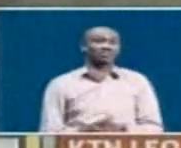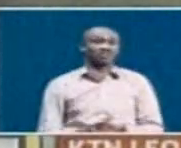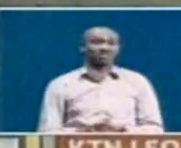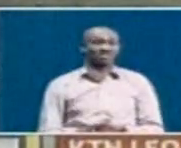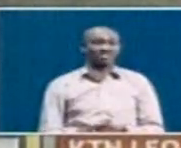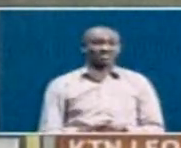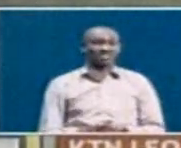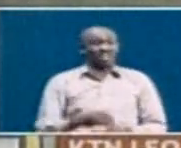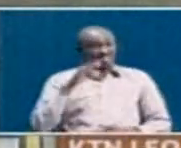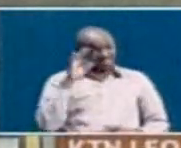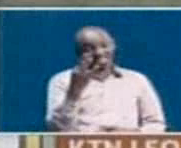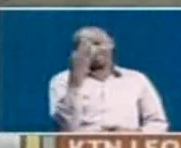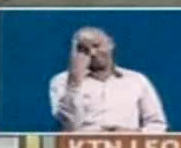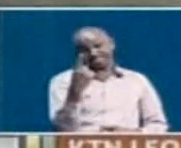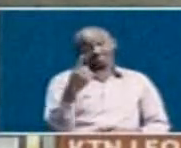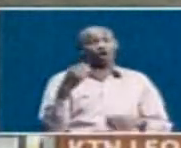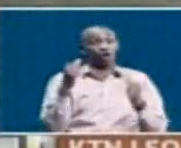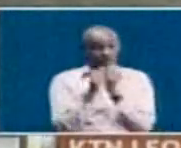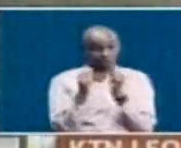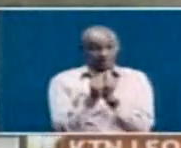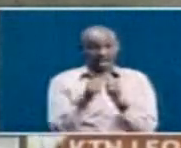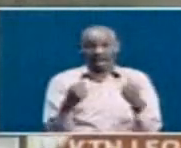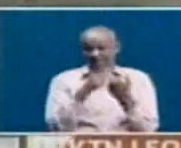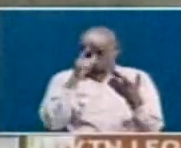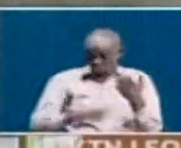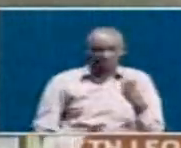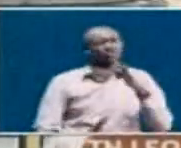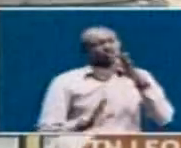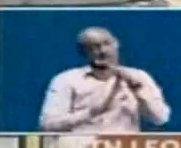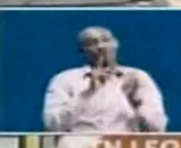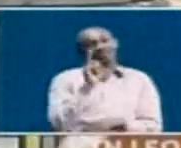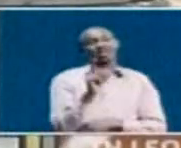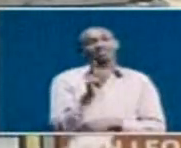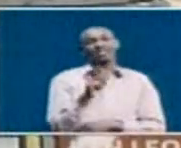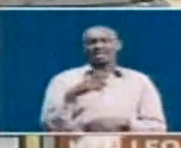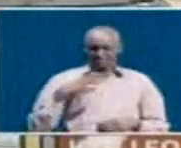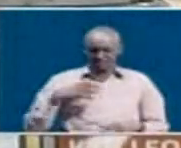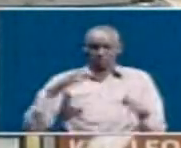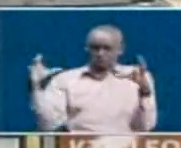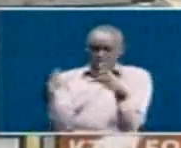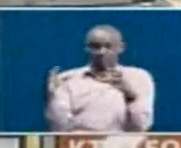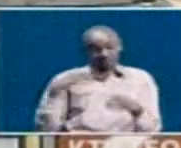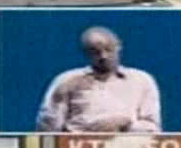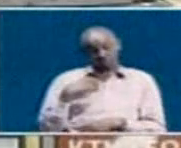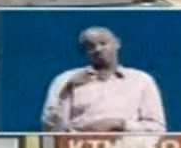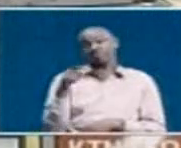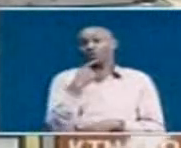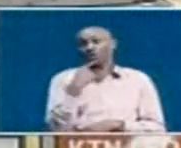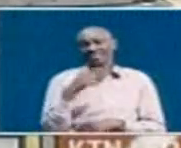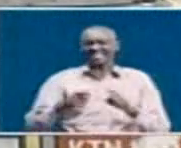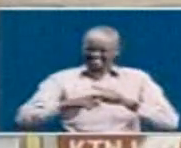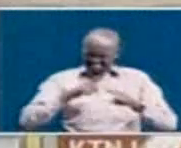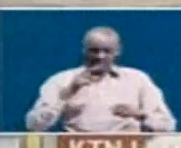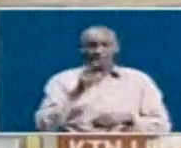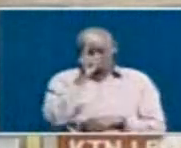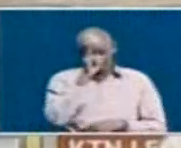Tarehe 31 mwezi wa Oktoba ndio ulikuwa upeo mapigano hayo. Wavamizi kutoka jamii ya Pokot waliofumania na kuwaua maafisa